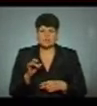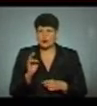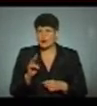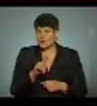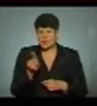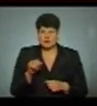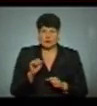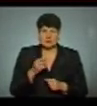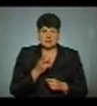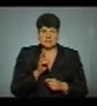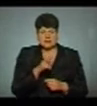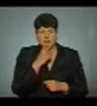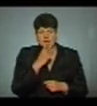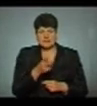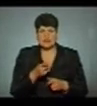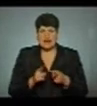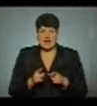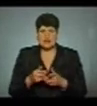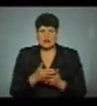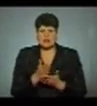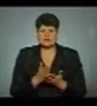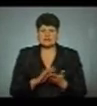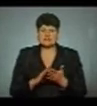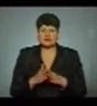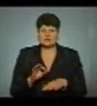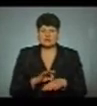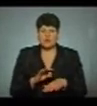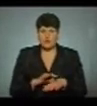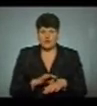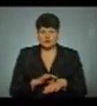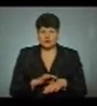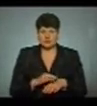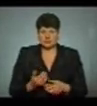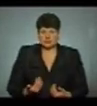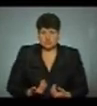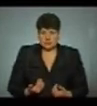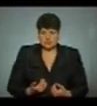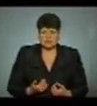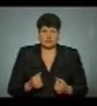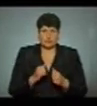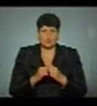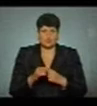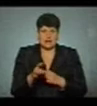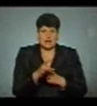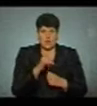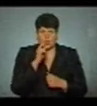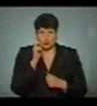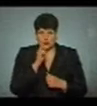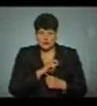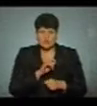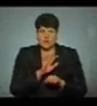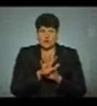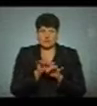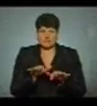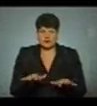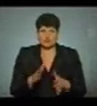подивитися, яка реальна картина з станом захворюваності жителів кожного регіону України на коронавірус. Тут